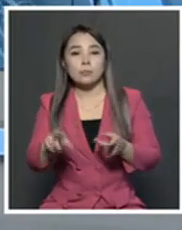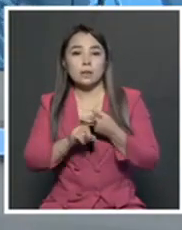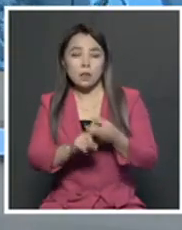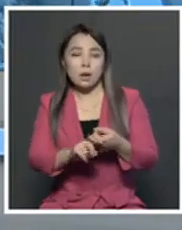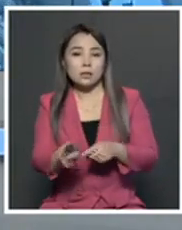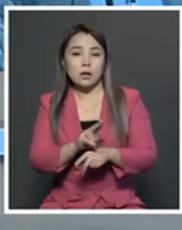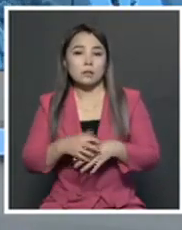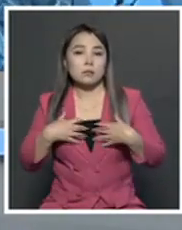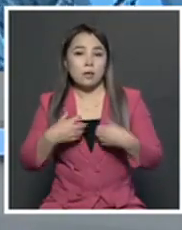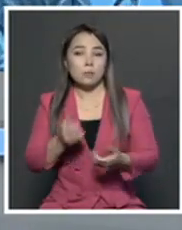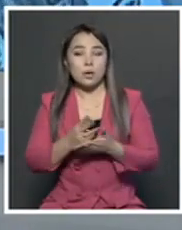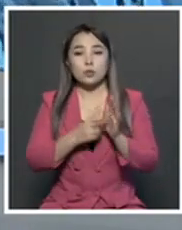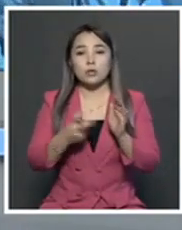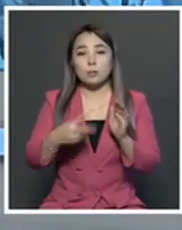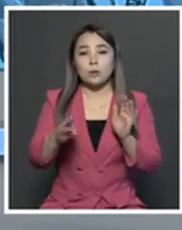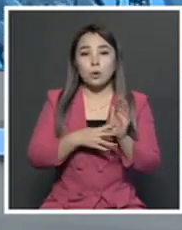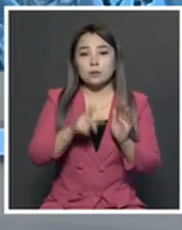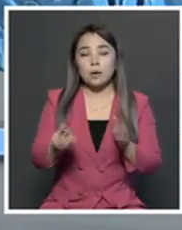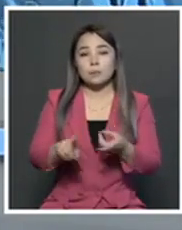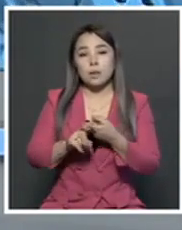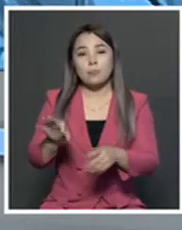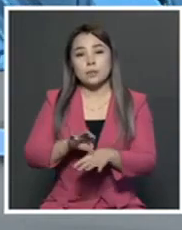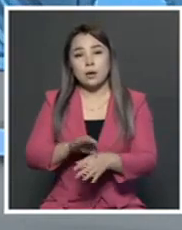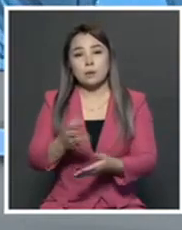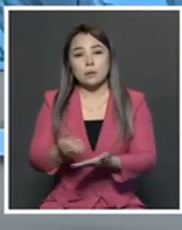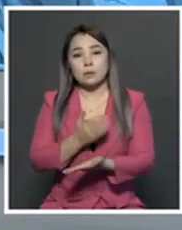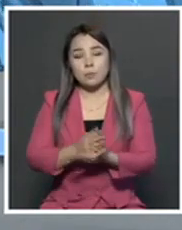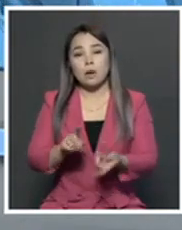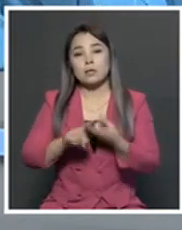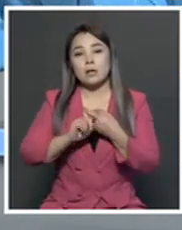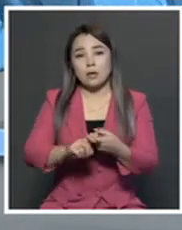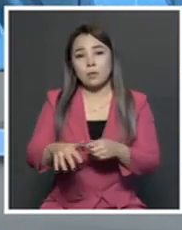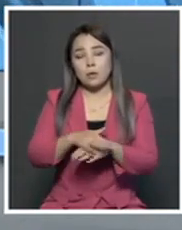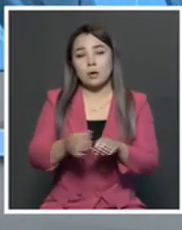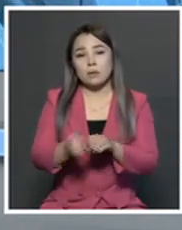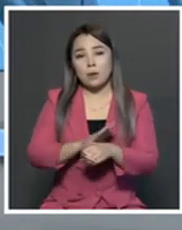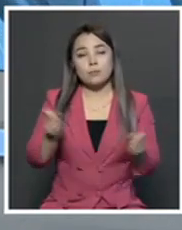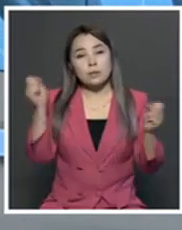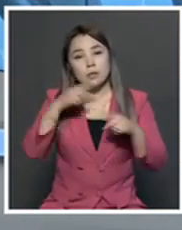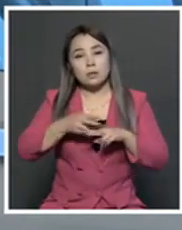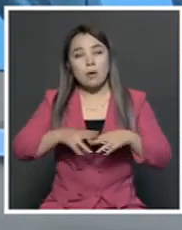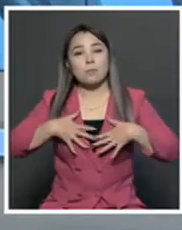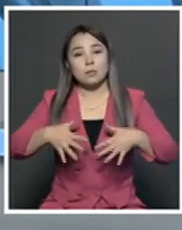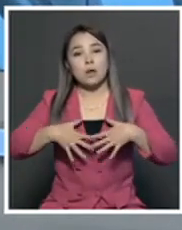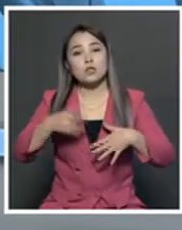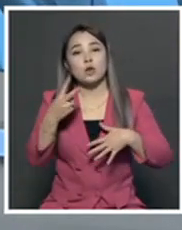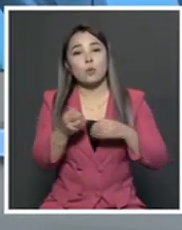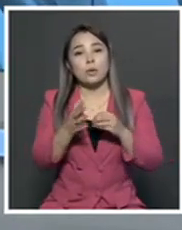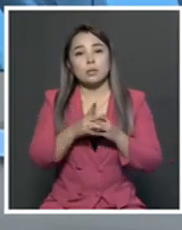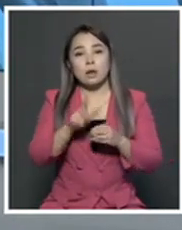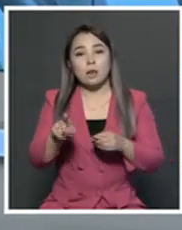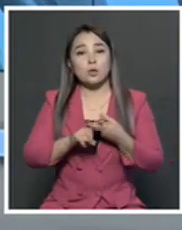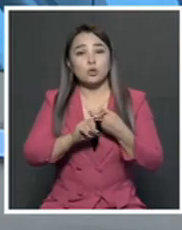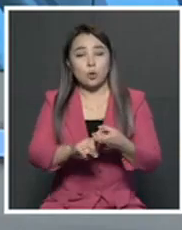коронавирустан емделіп шықты, бірақ тағы 729 адам індетке шалдыққан. Коронавирустық инфекция белгілері бар пневмонияны 215 адам жұқтырған. Ал дәл